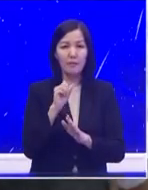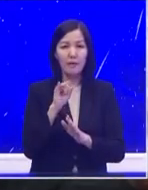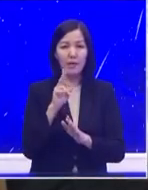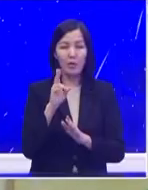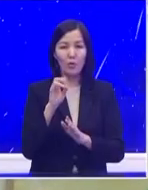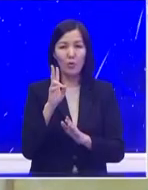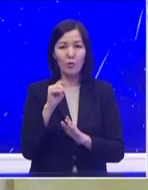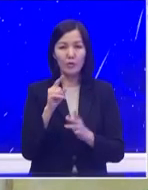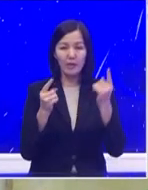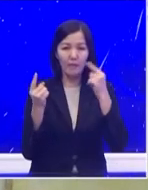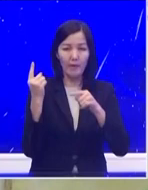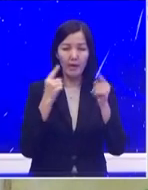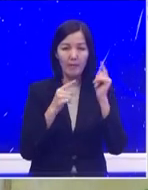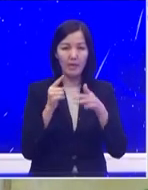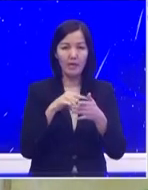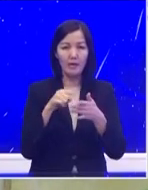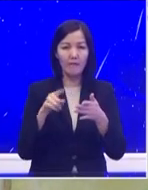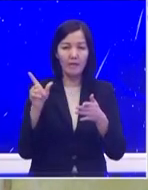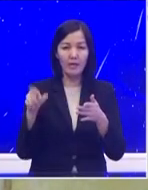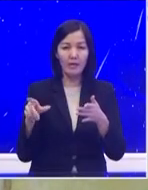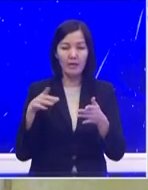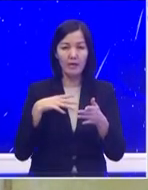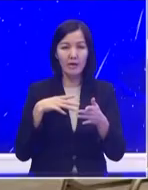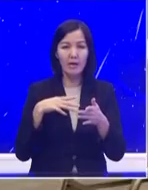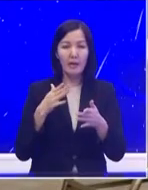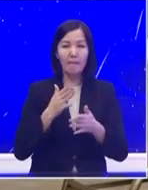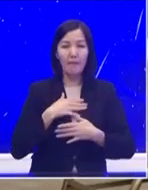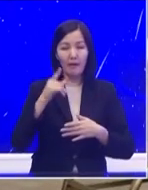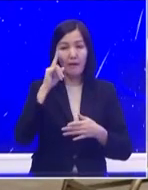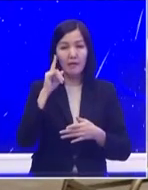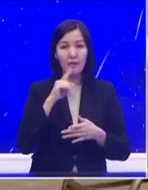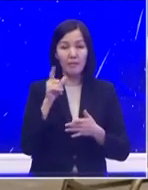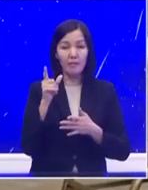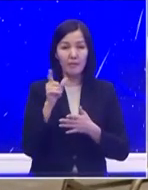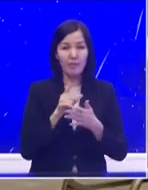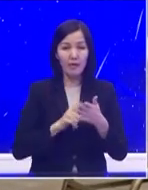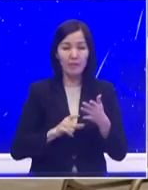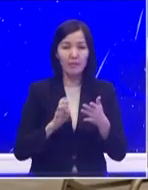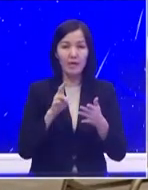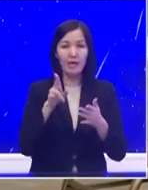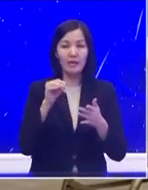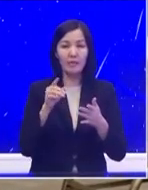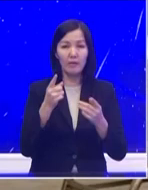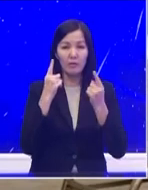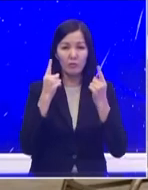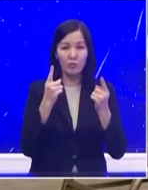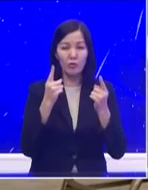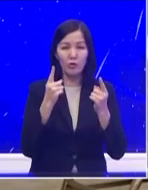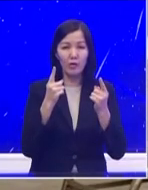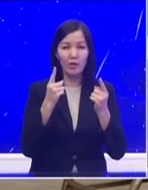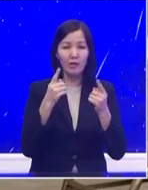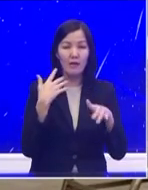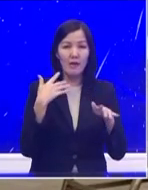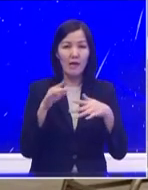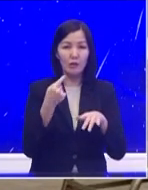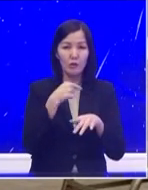сынды поэмалардың авторы. Әсіресе оның «Мен қазақпын» поэмасы әдебиет әлемін дүр сілкіндірді. Әлсіз рухқа